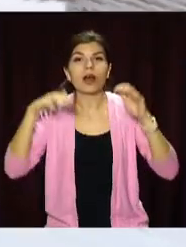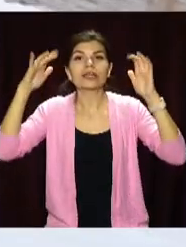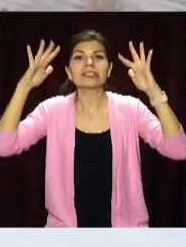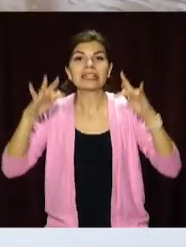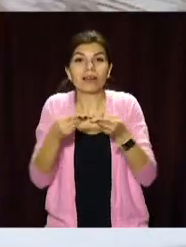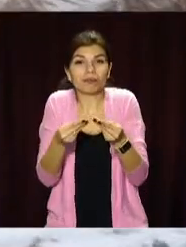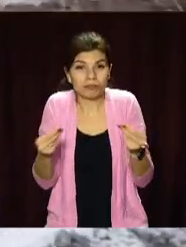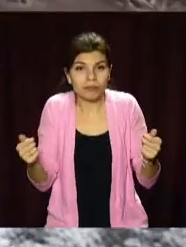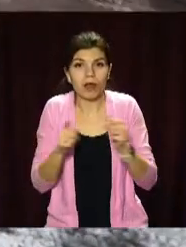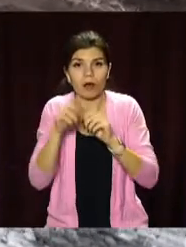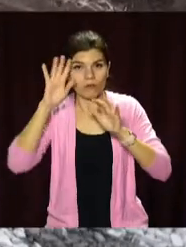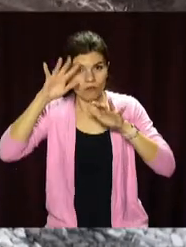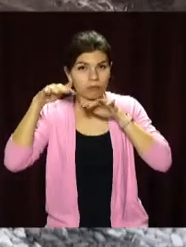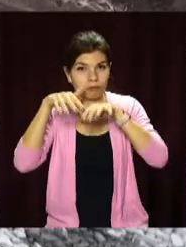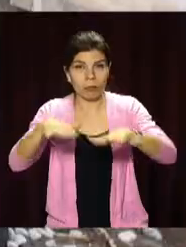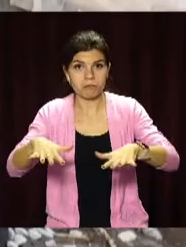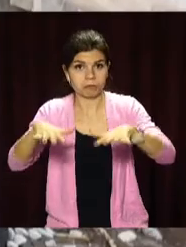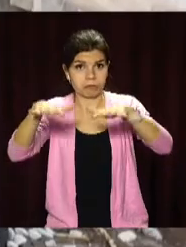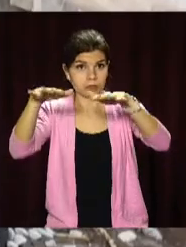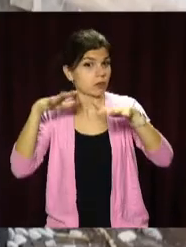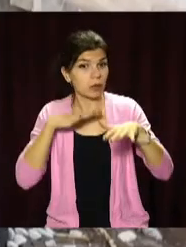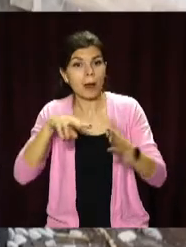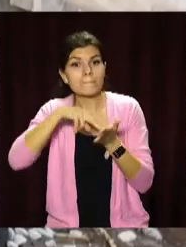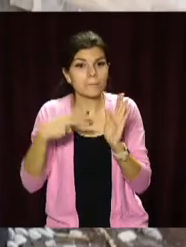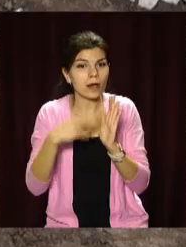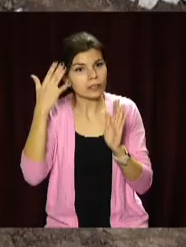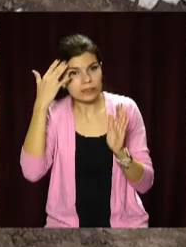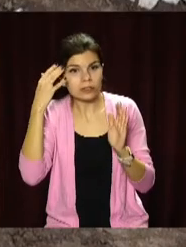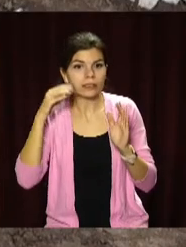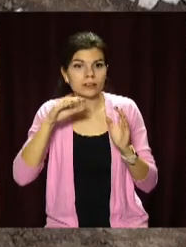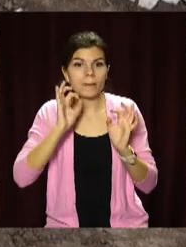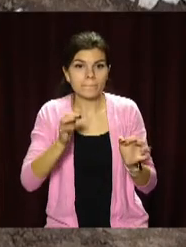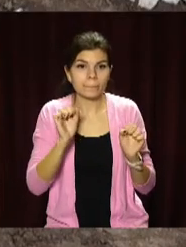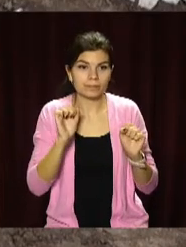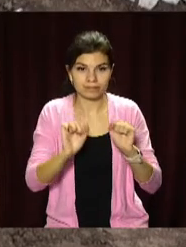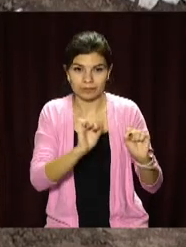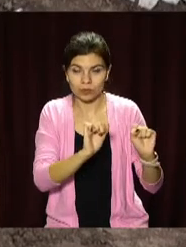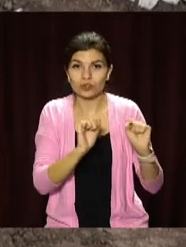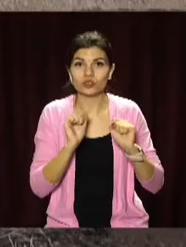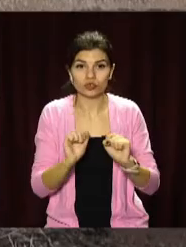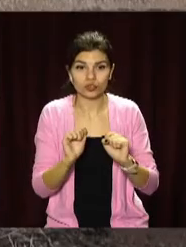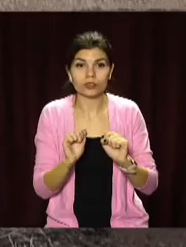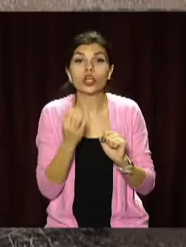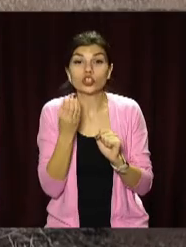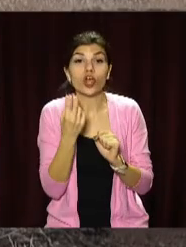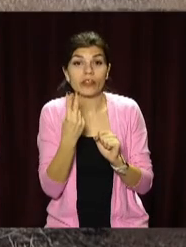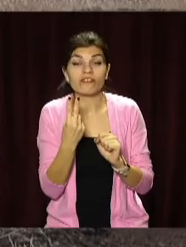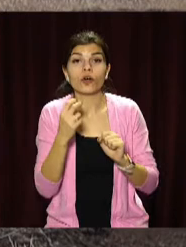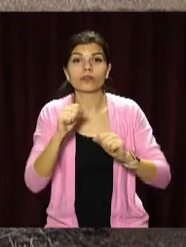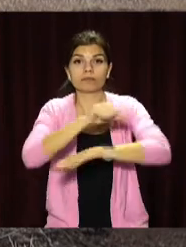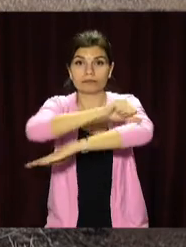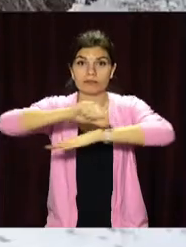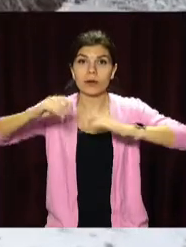планах також зробити підходи для людей з інвалідністю. Окрім цього, на Мокрій Сурі практично завершили реконструкцію ще двох переправ.